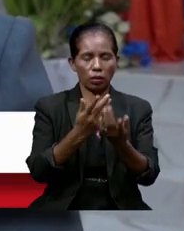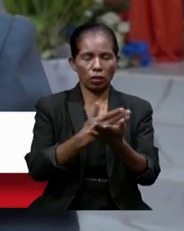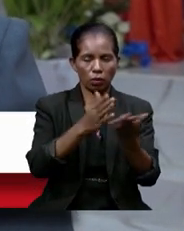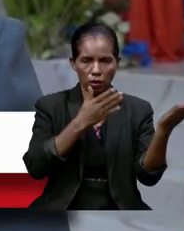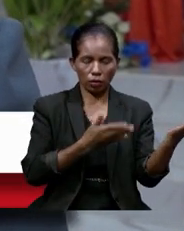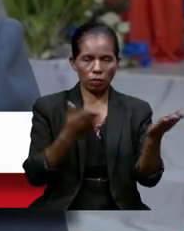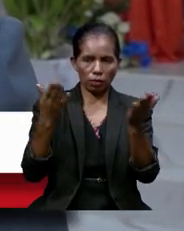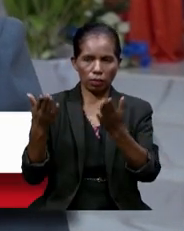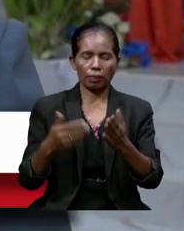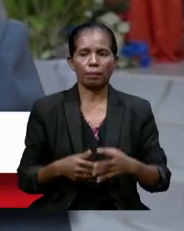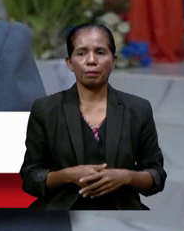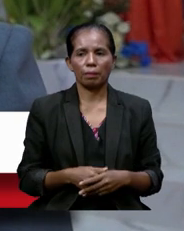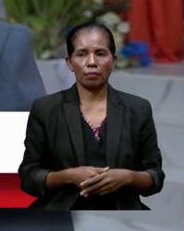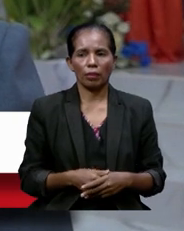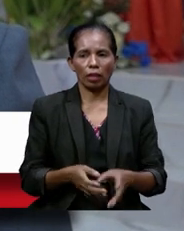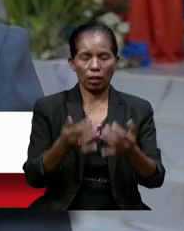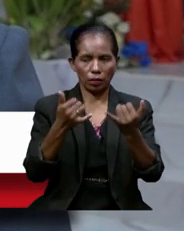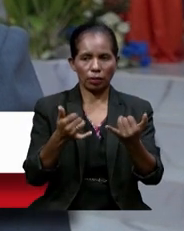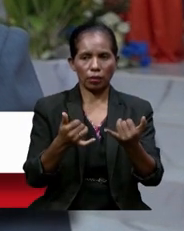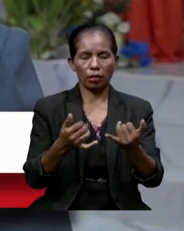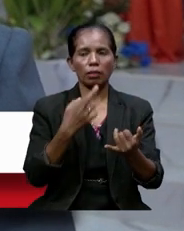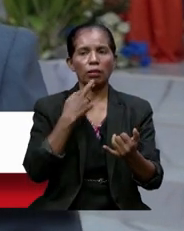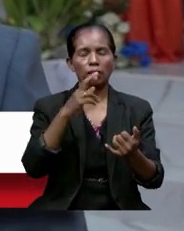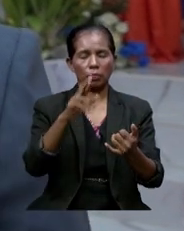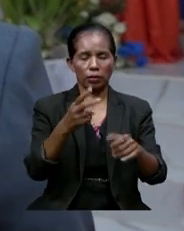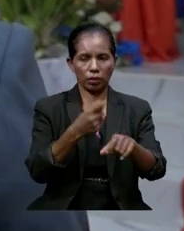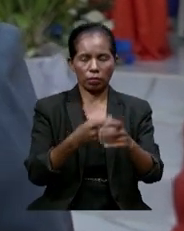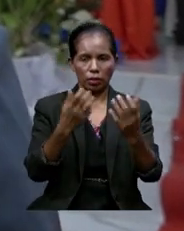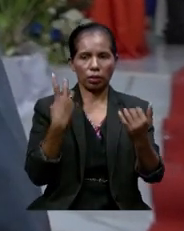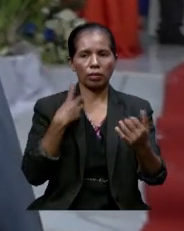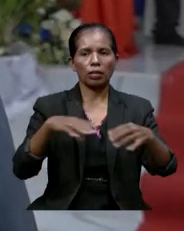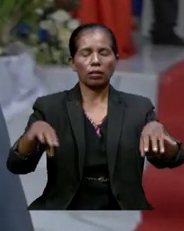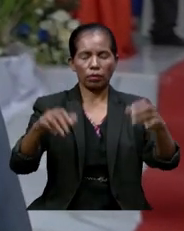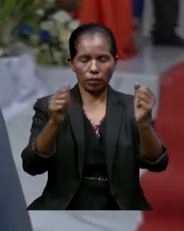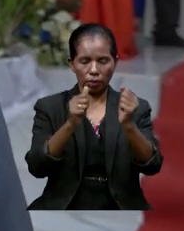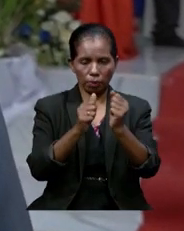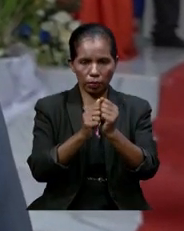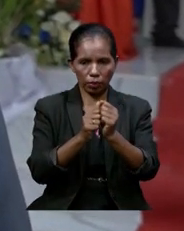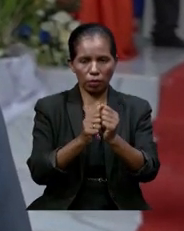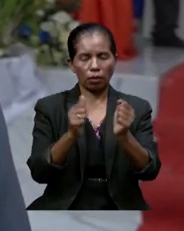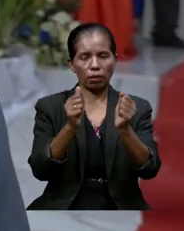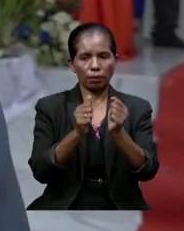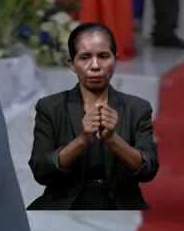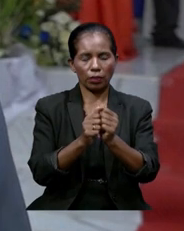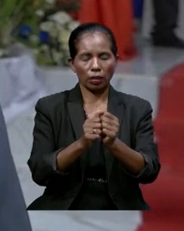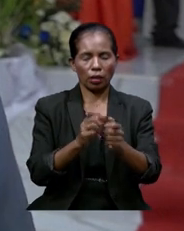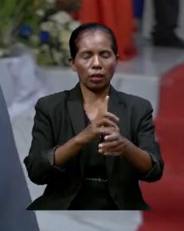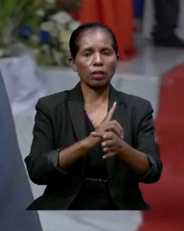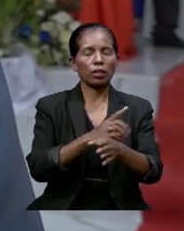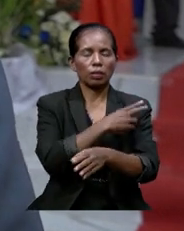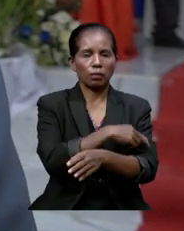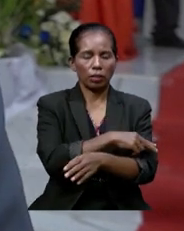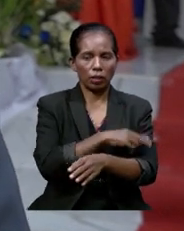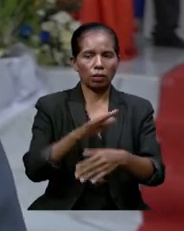mamai. Agora dadam atau responsible situasi ne mai tahalo koordinasaun ho regional ho Centro de Saúde Sernem para